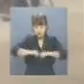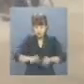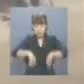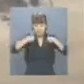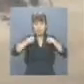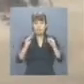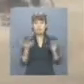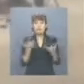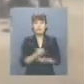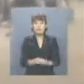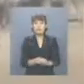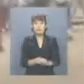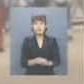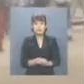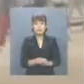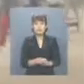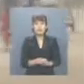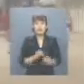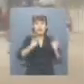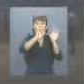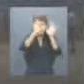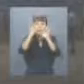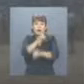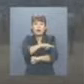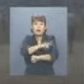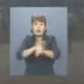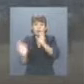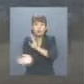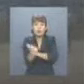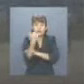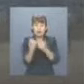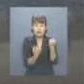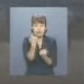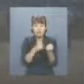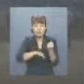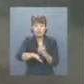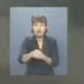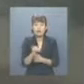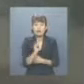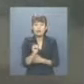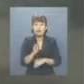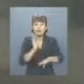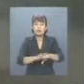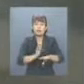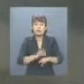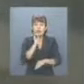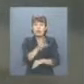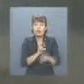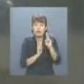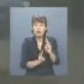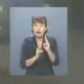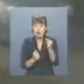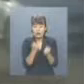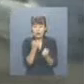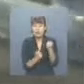นบางพื้นที่มีหมอกจัดในช่วงเช้าทัศนวิสัยในการขับขี่ไม่ดีจึงขอเตือนให้ประชาชนเพิ่มความระมัดระวังเพื่อป้องกัน